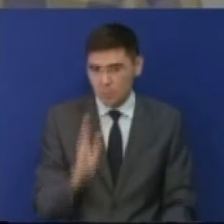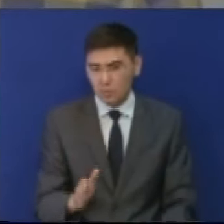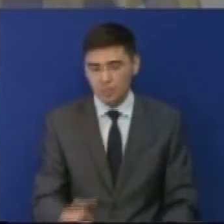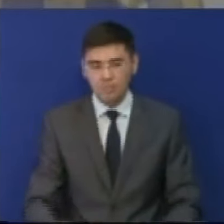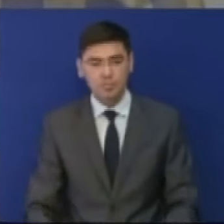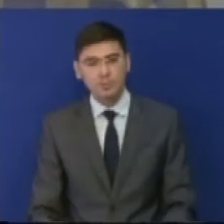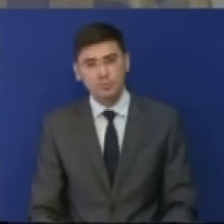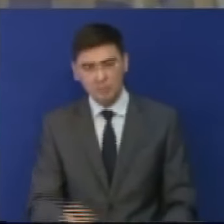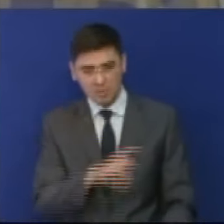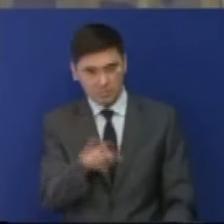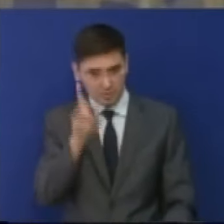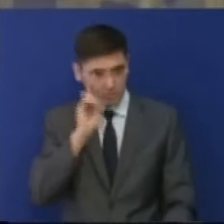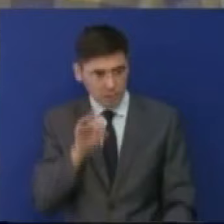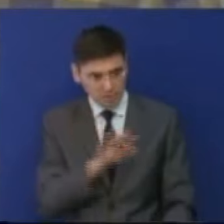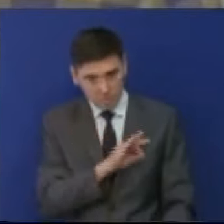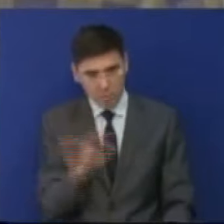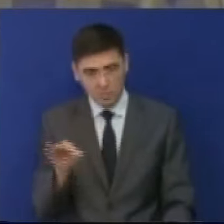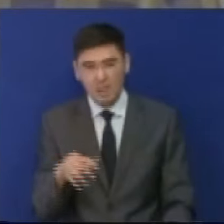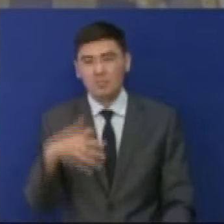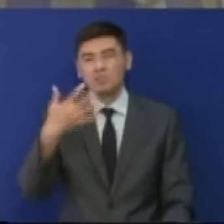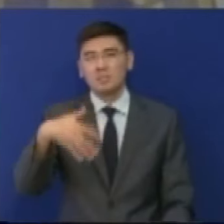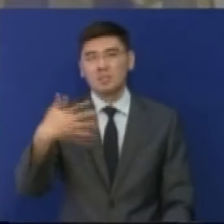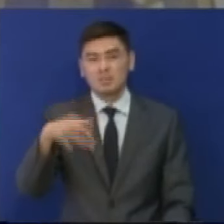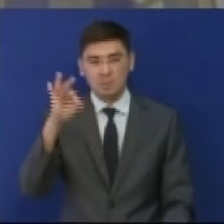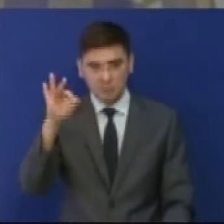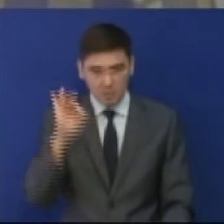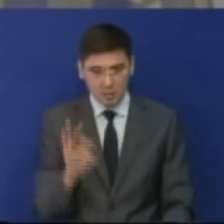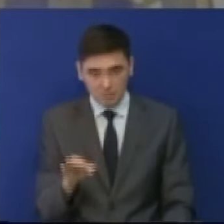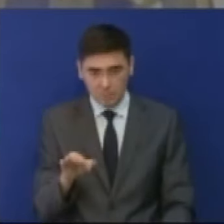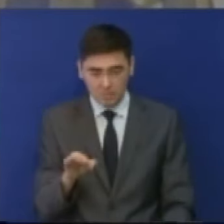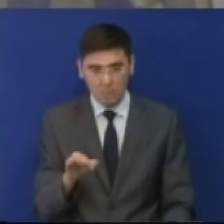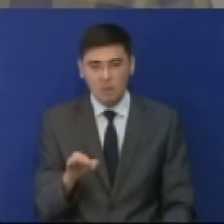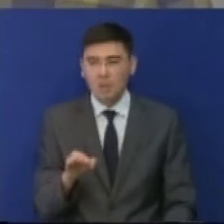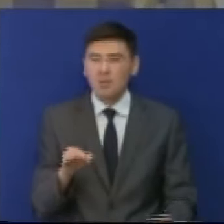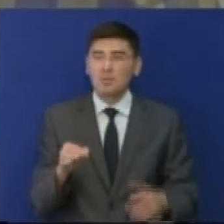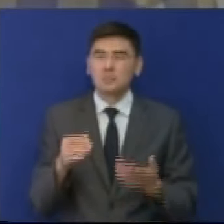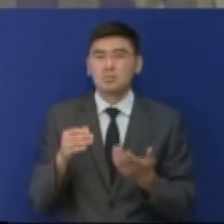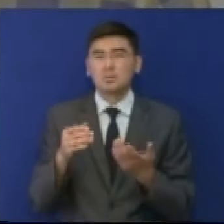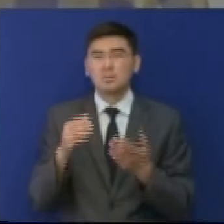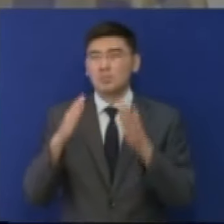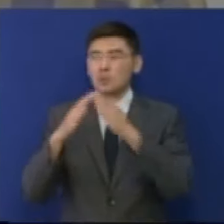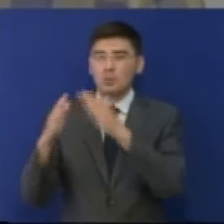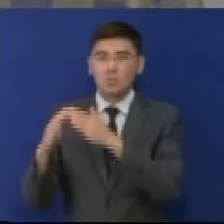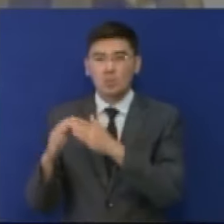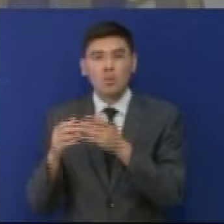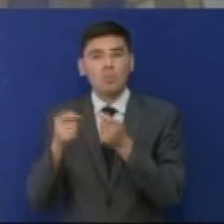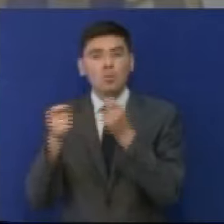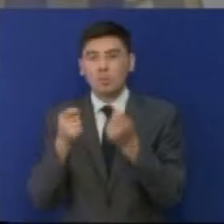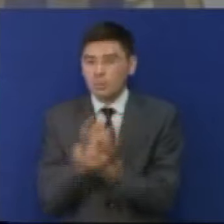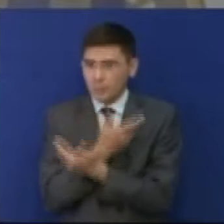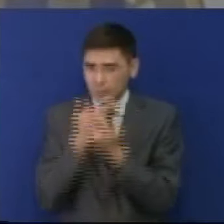Вы, наверное, все знаете, журналисты, что у нас 50% домов остаются без управления, а сейчас с выходом поправок